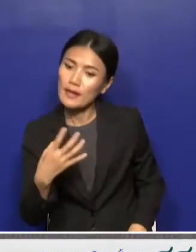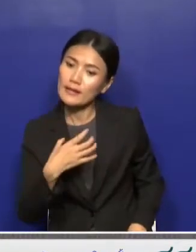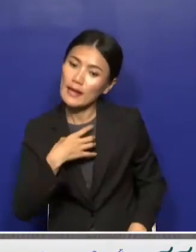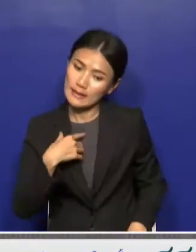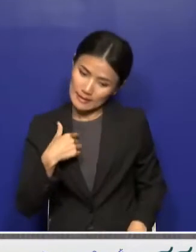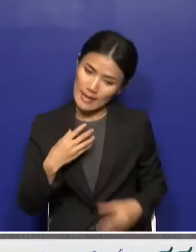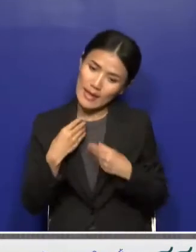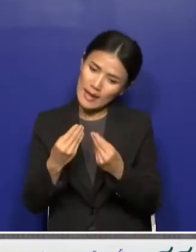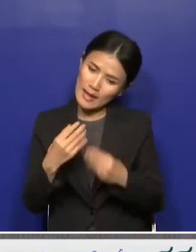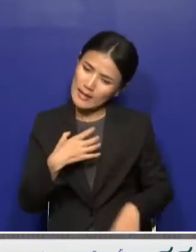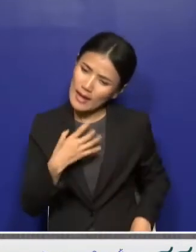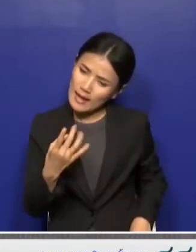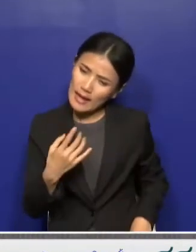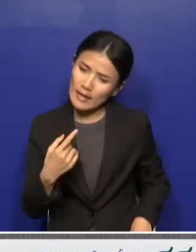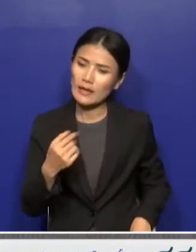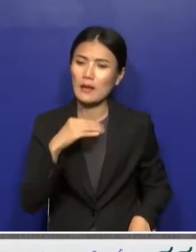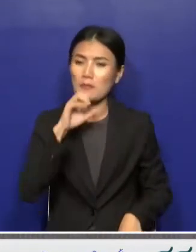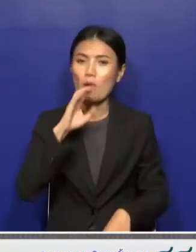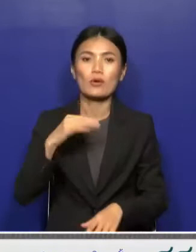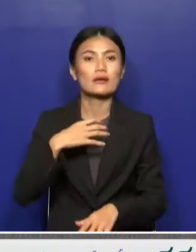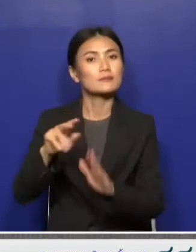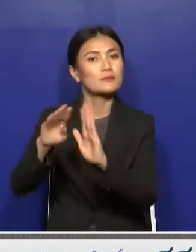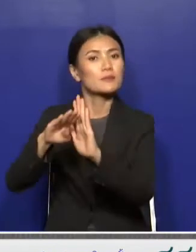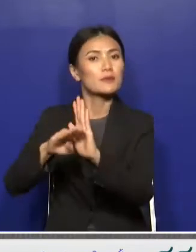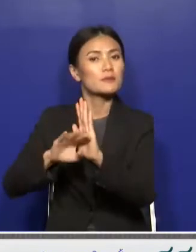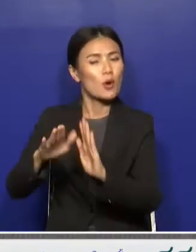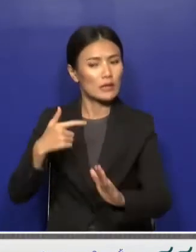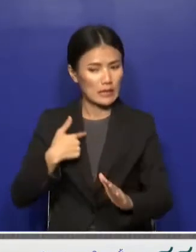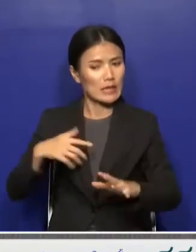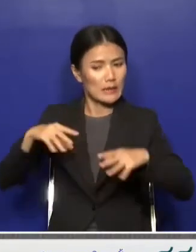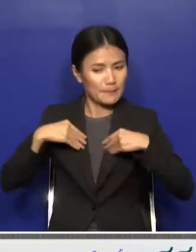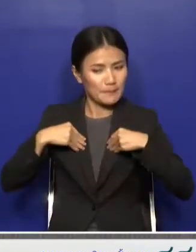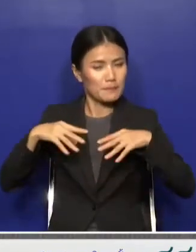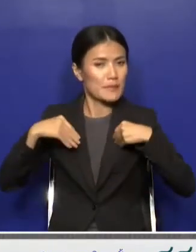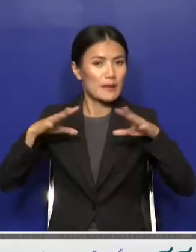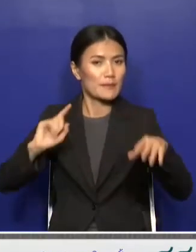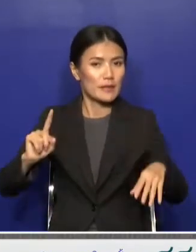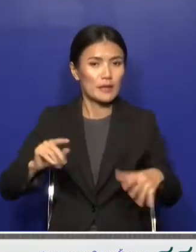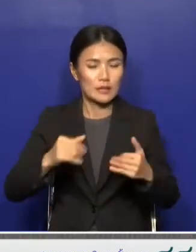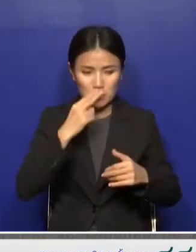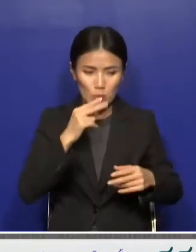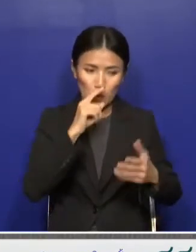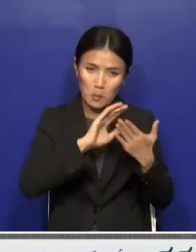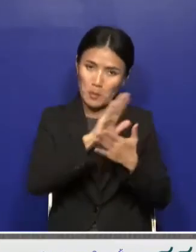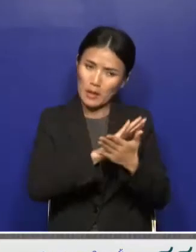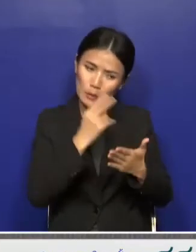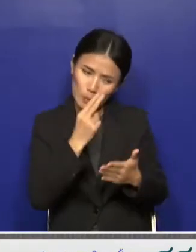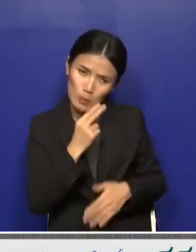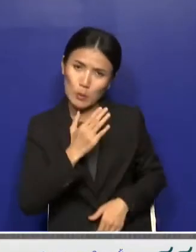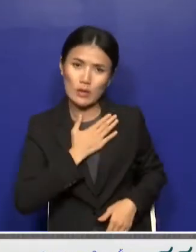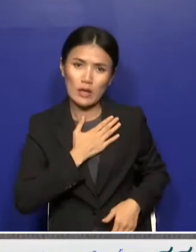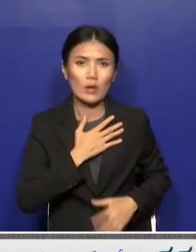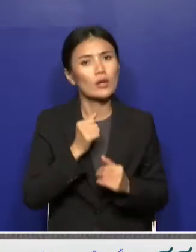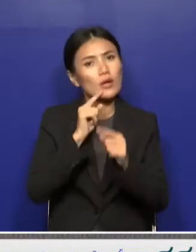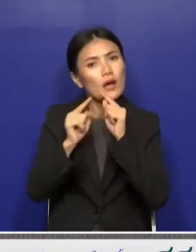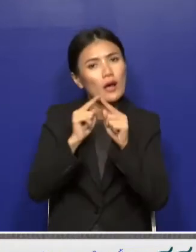ามีอะไรที่เรารับได้รับไม่ได้แล้วก็กลับมาดูแลในบ้านเราการเจรจานั้นผมเชื่อว่าคงจะต้องใช้เวลานะ